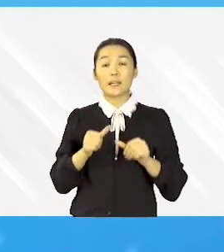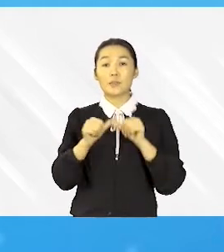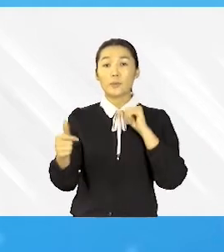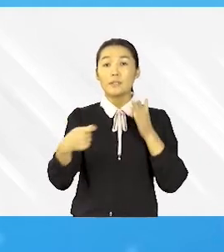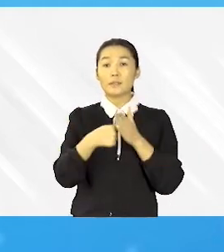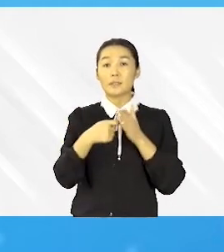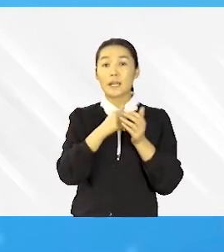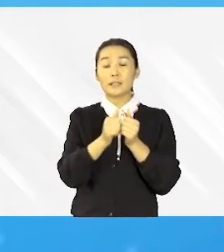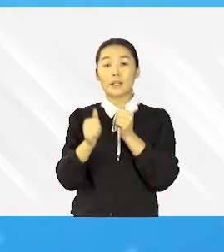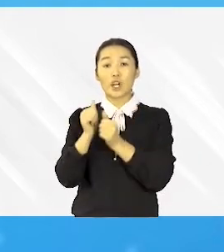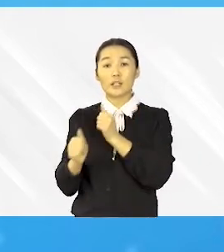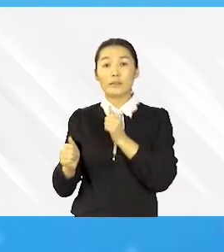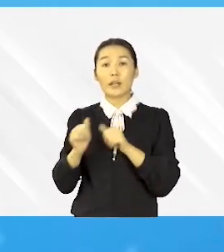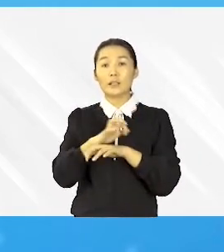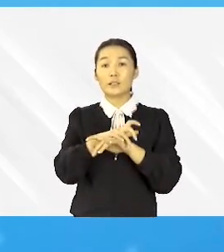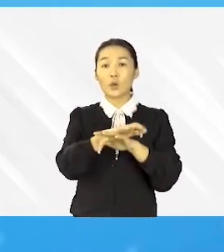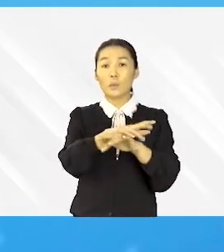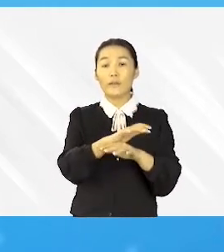отдельно взятого отряда насекомого.